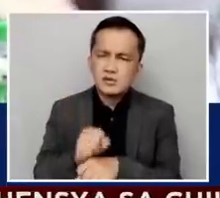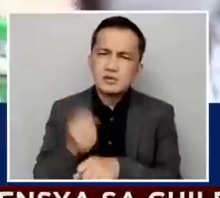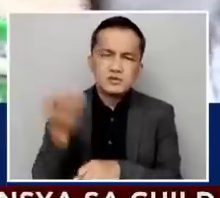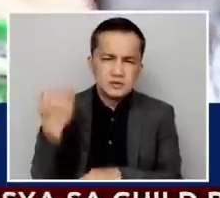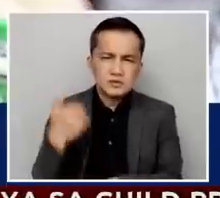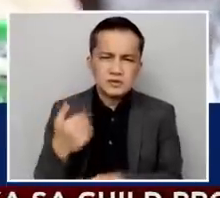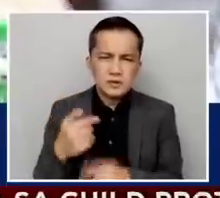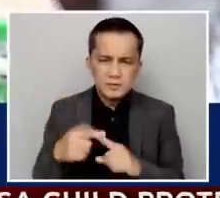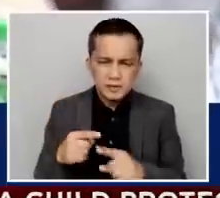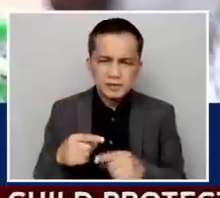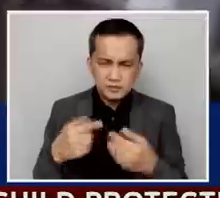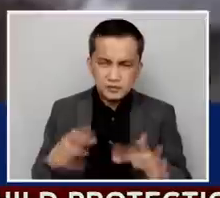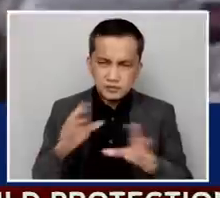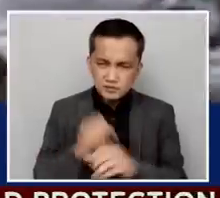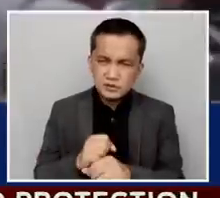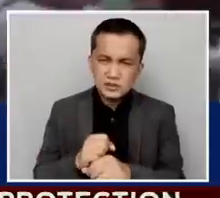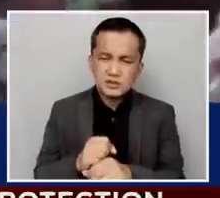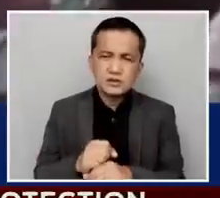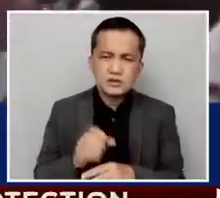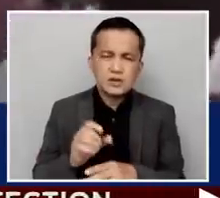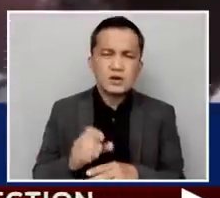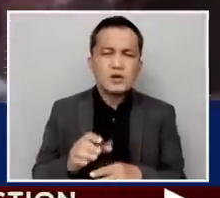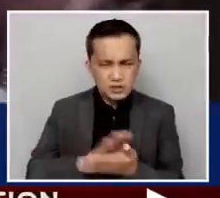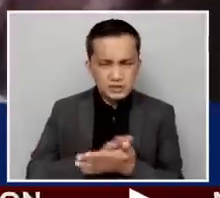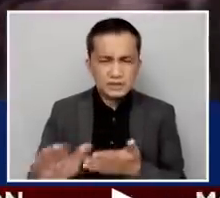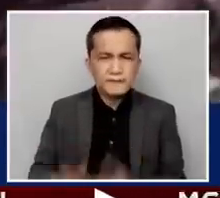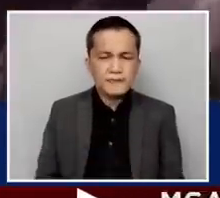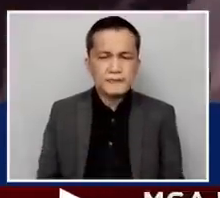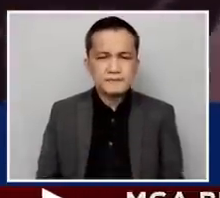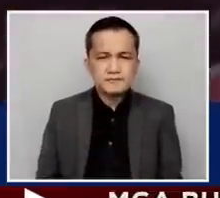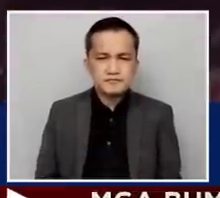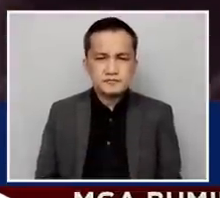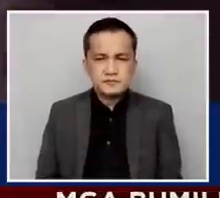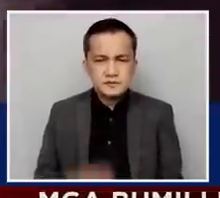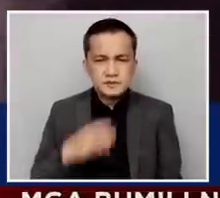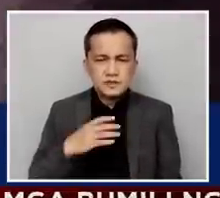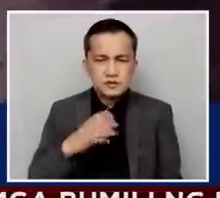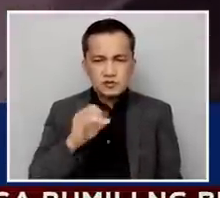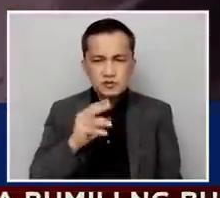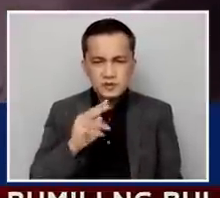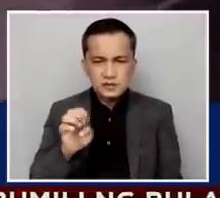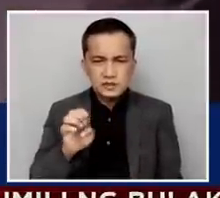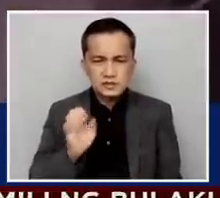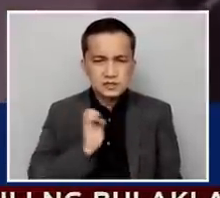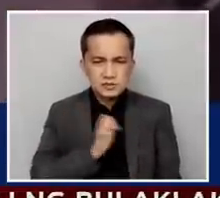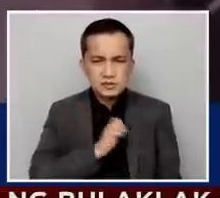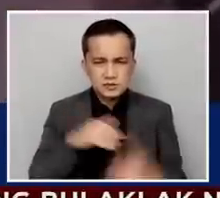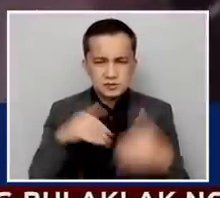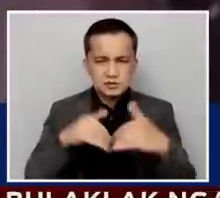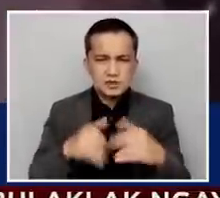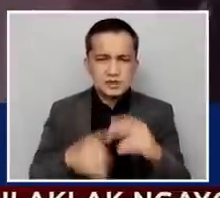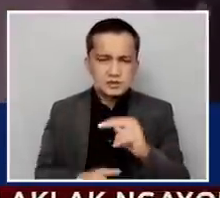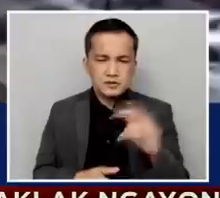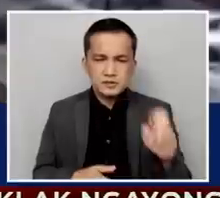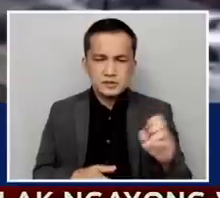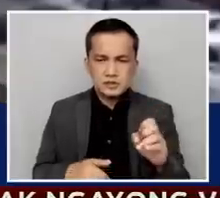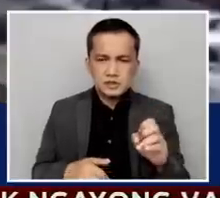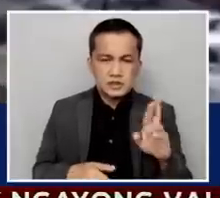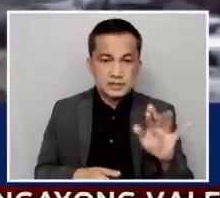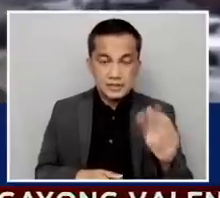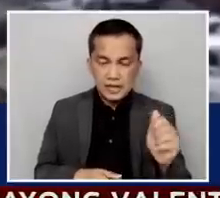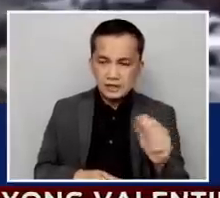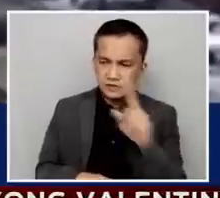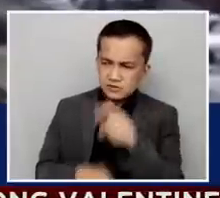Pero settled na po ito, Your Honor. Pagbalik ng komite mula sa executive session, pinuna ni Nueva Ecija Representative Ria Vergara kung